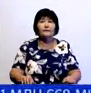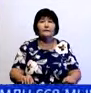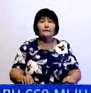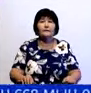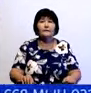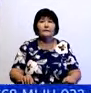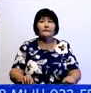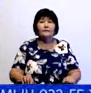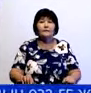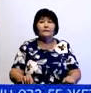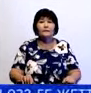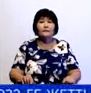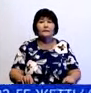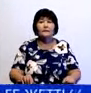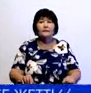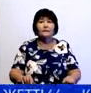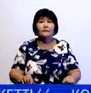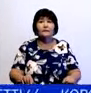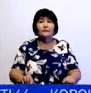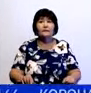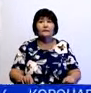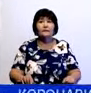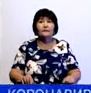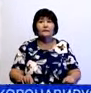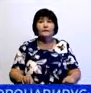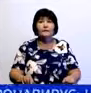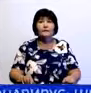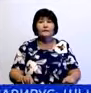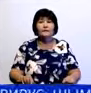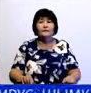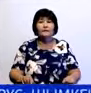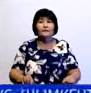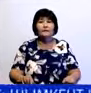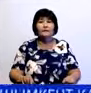полициясы. Қозы көрпеш Асыраулы, Бекболат Әбденов, Қанат Махамбетов, Қызылорда телеарнасы.